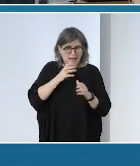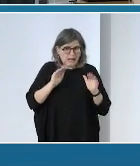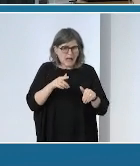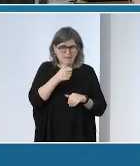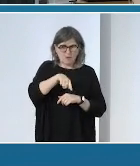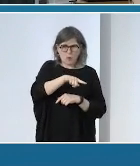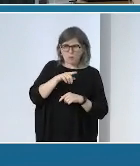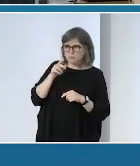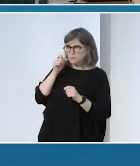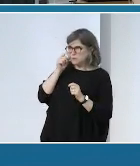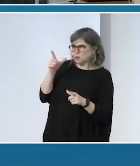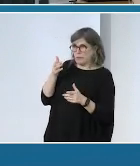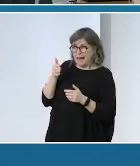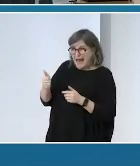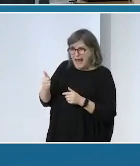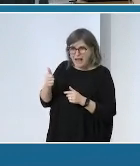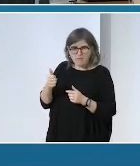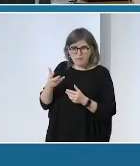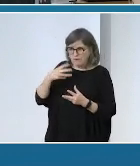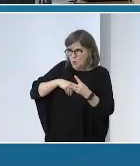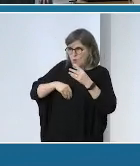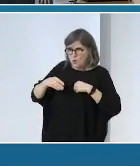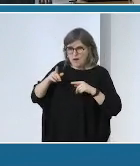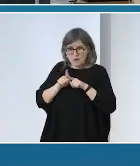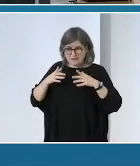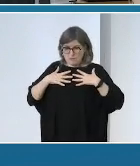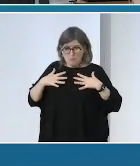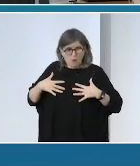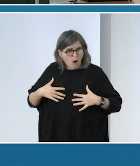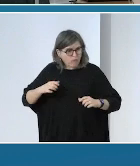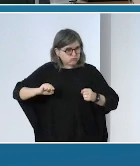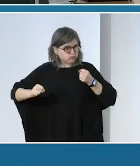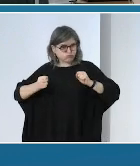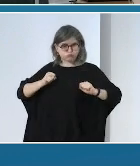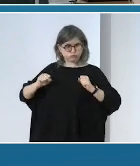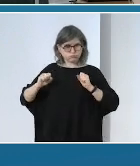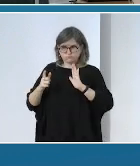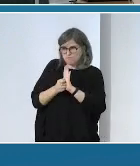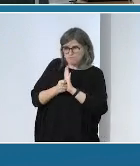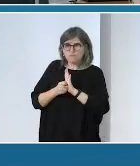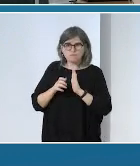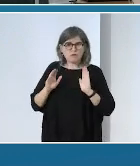par rapport à la qualité des acquisitions posturomotrices d'Émilie et puis à son tonus.